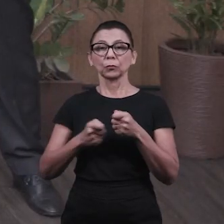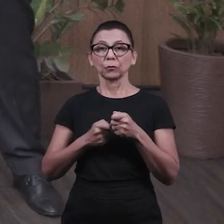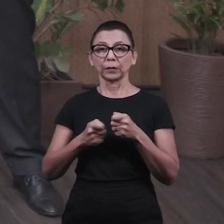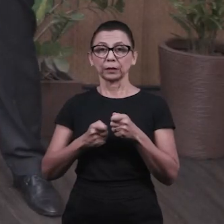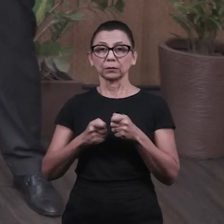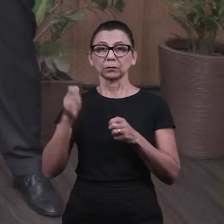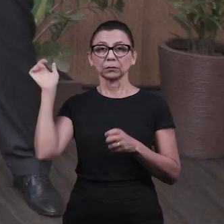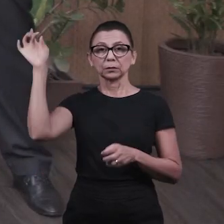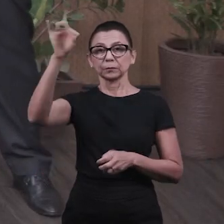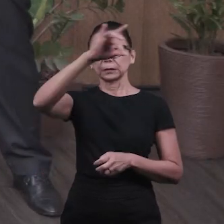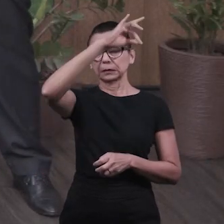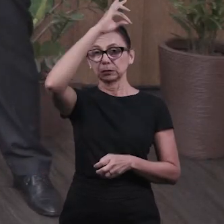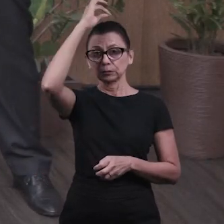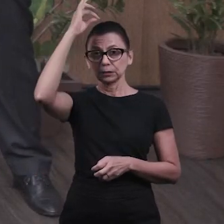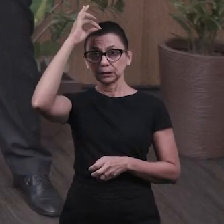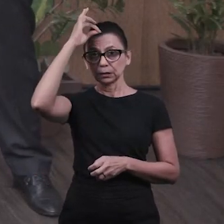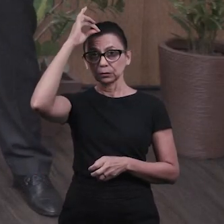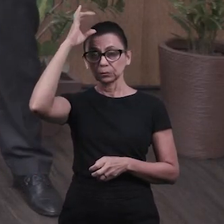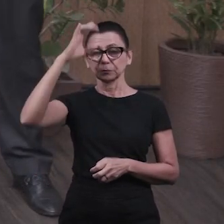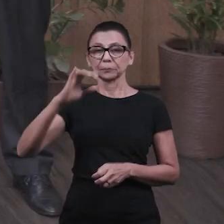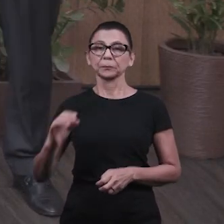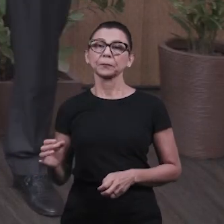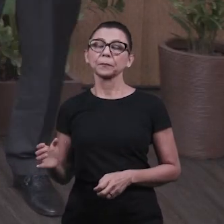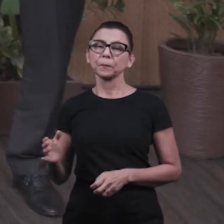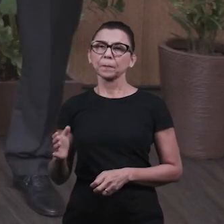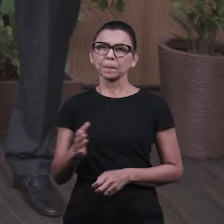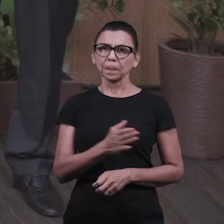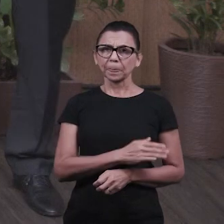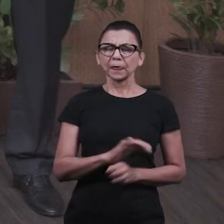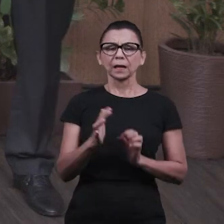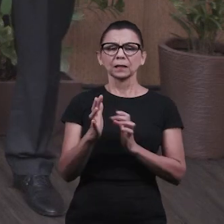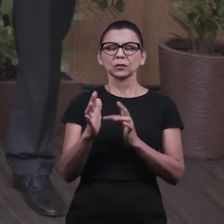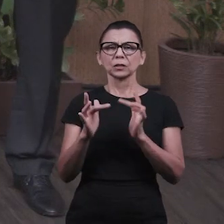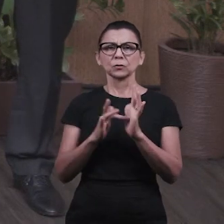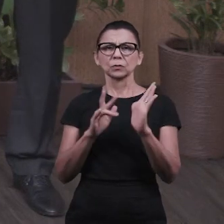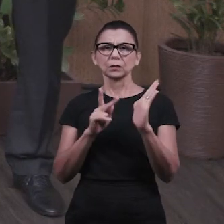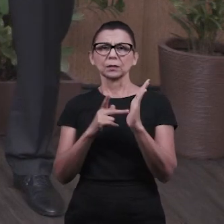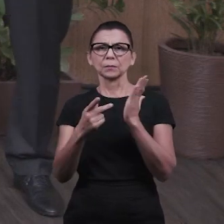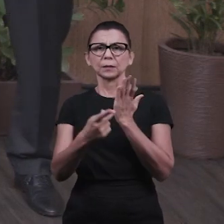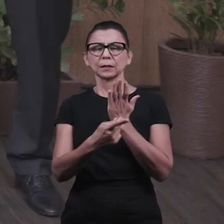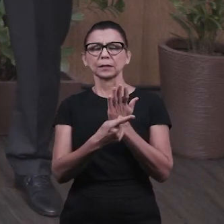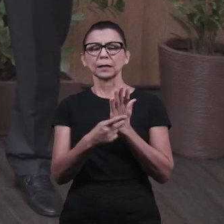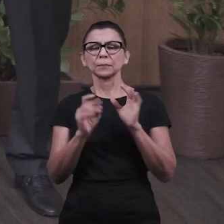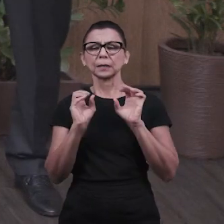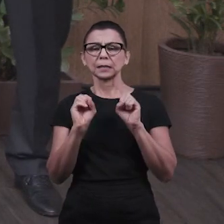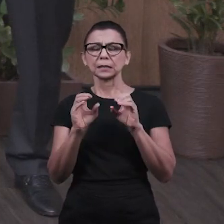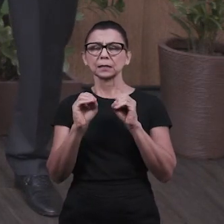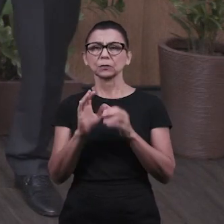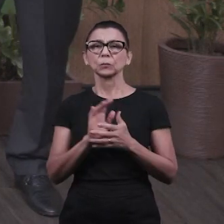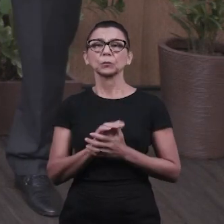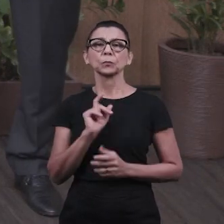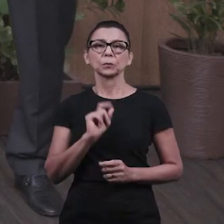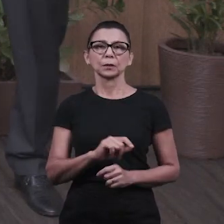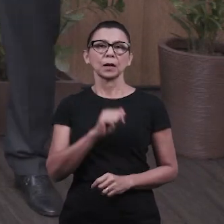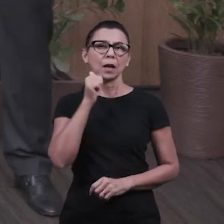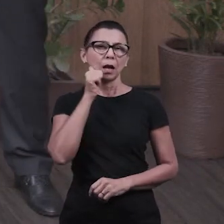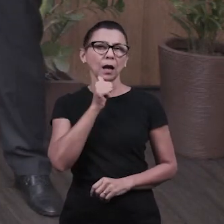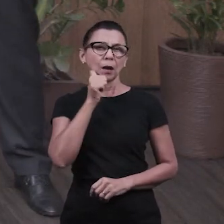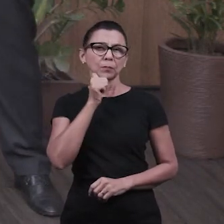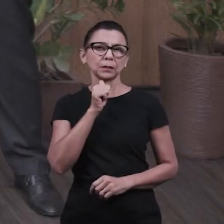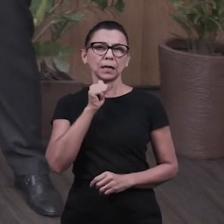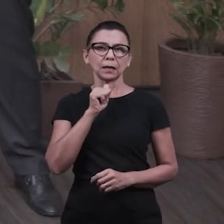la parabole qu'une femme avait mis du ferment dans la farine de blé jusqu'à ce que